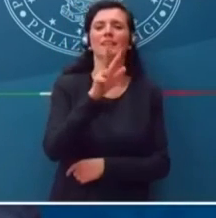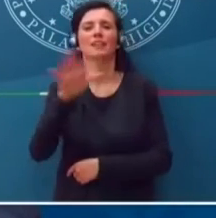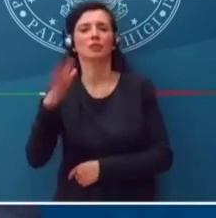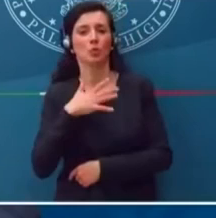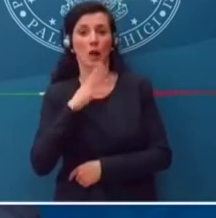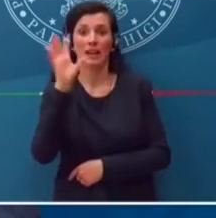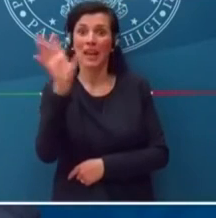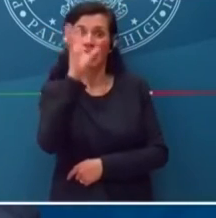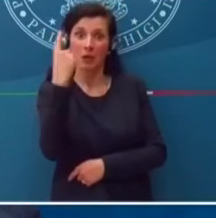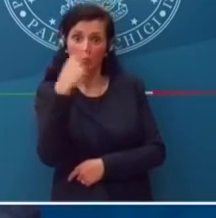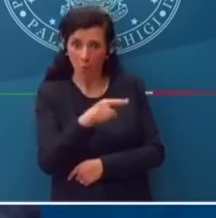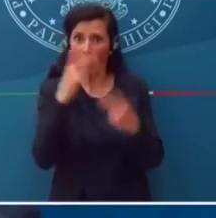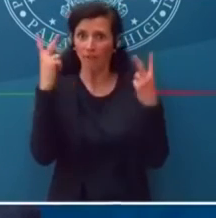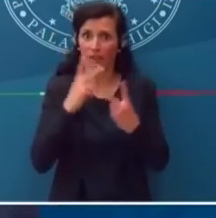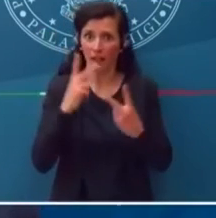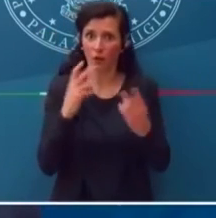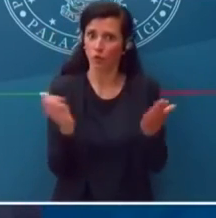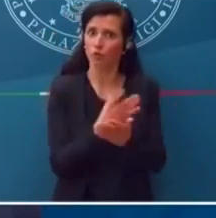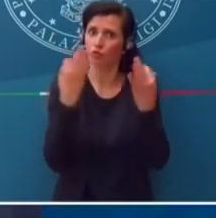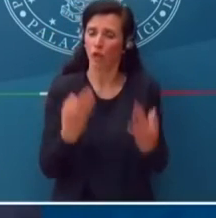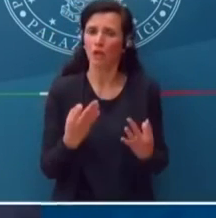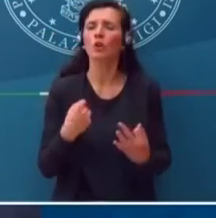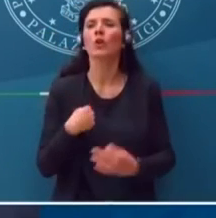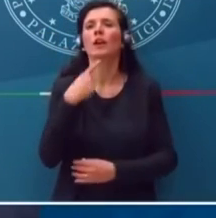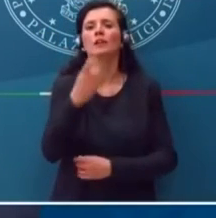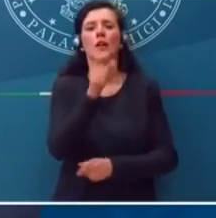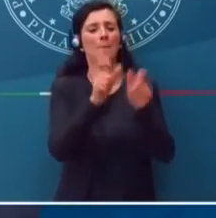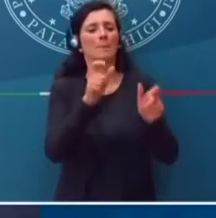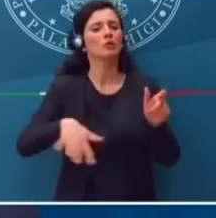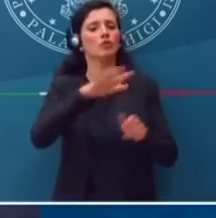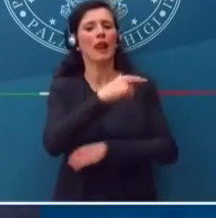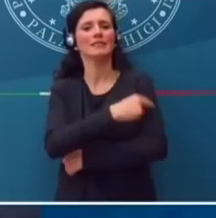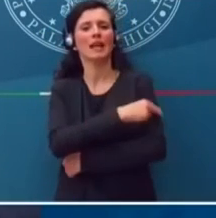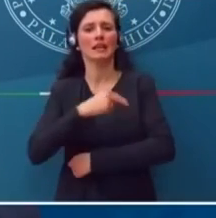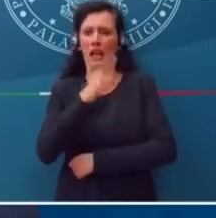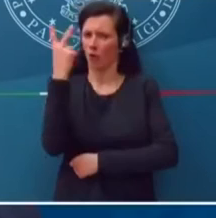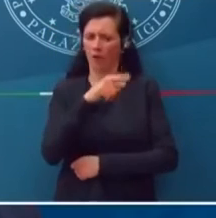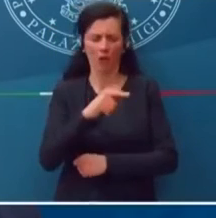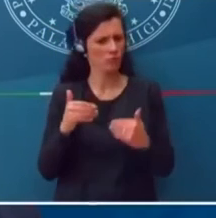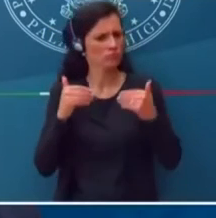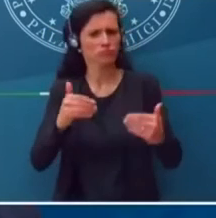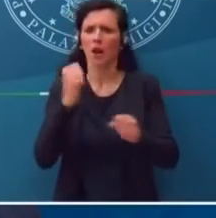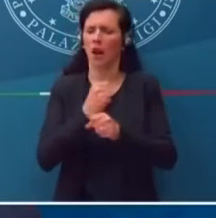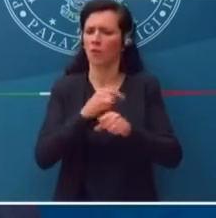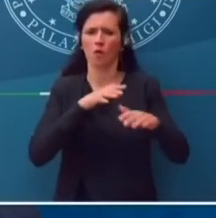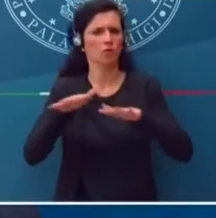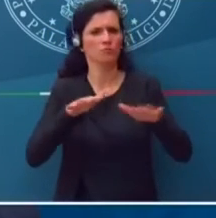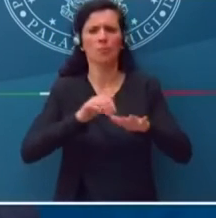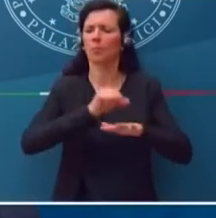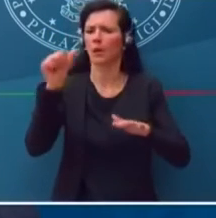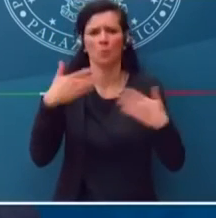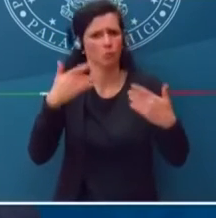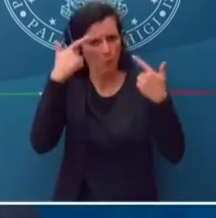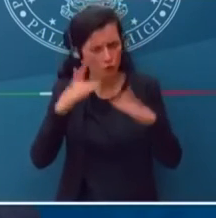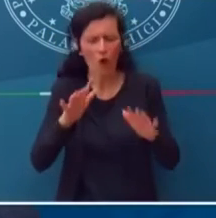cosa accaduta. Non voglio dire che il personale sanitario che è in prima linea non debba essere vaccinato, ma certo, l'abbiamo